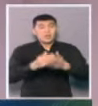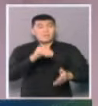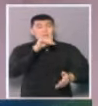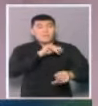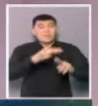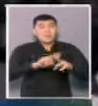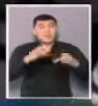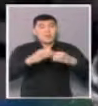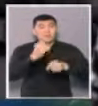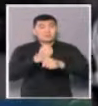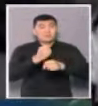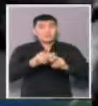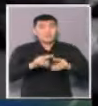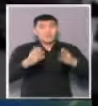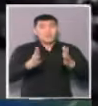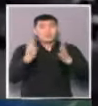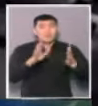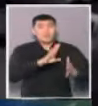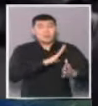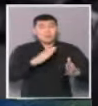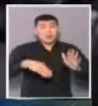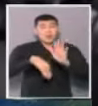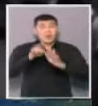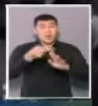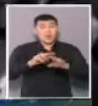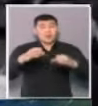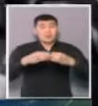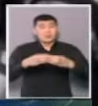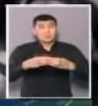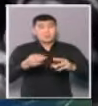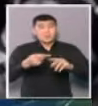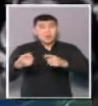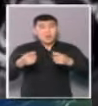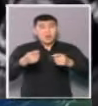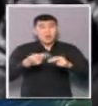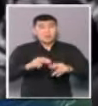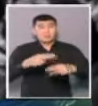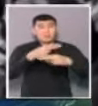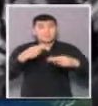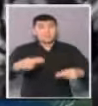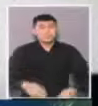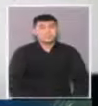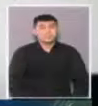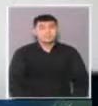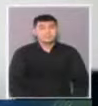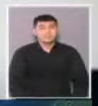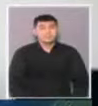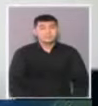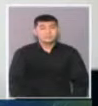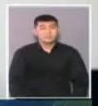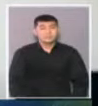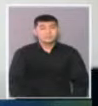исполнения казахских кюев. А каким он был непревзойденным организатором – это тоже отдельная тема.